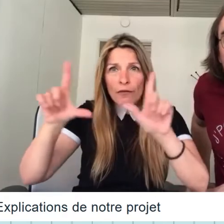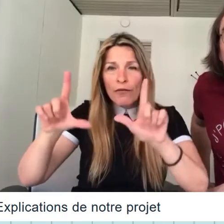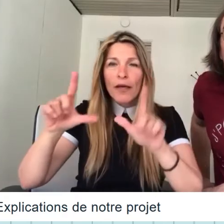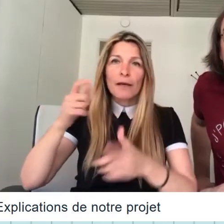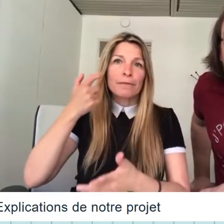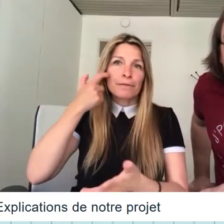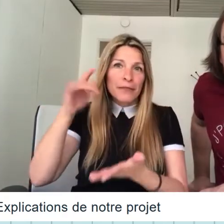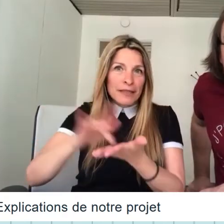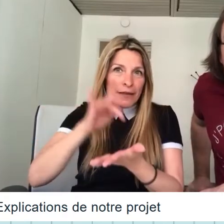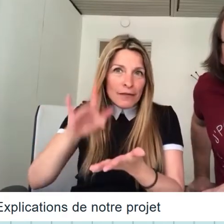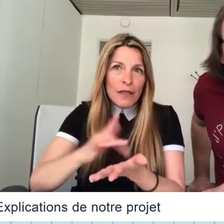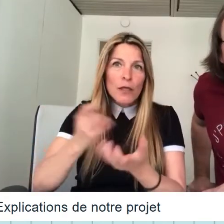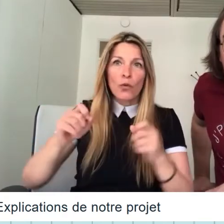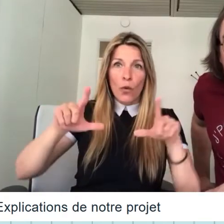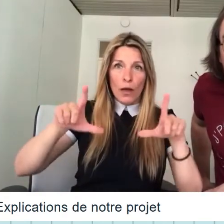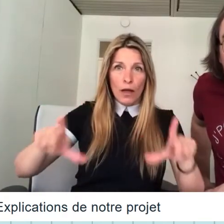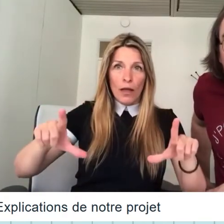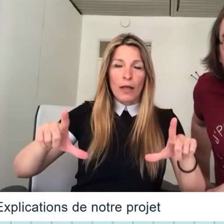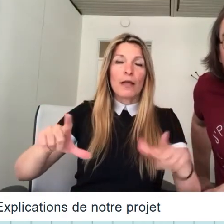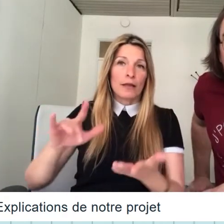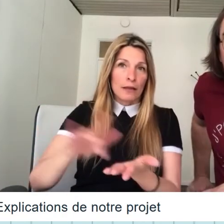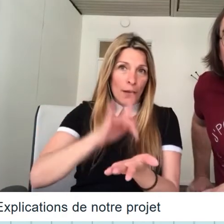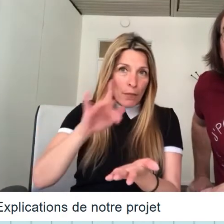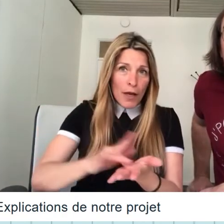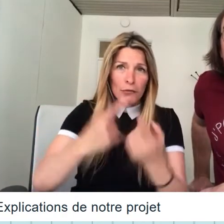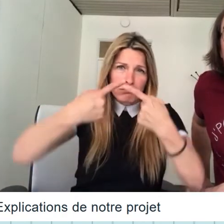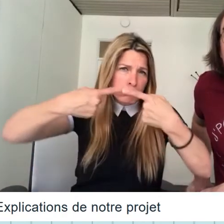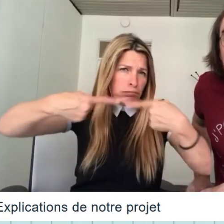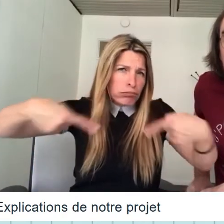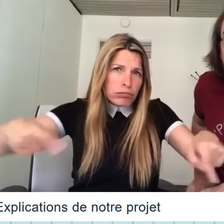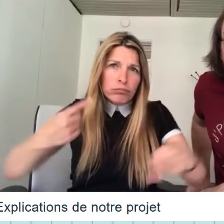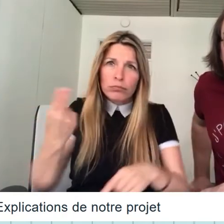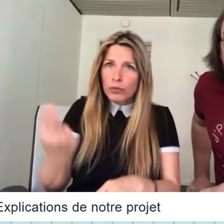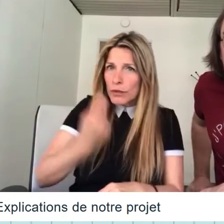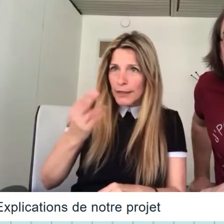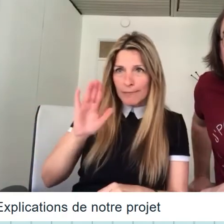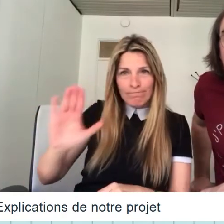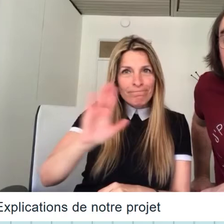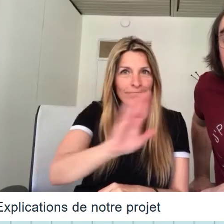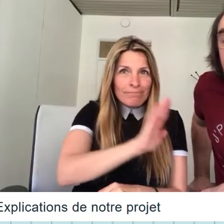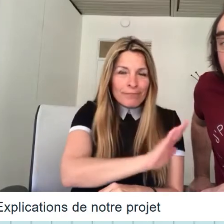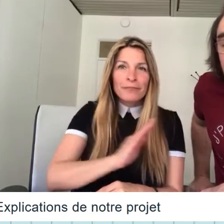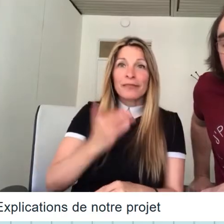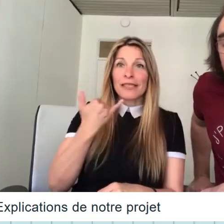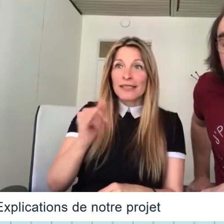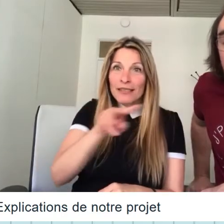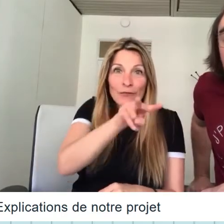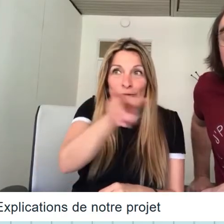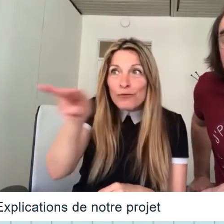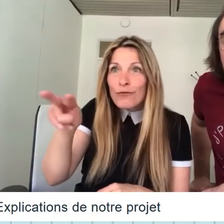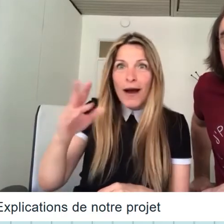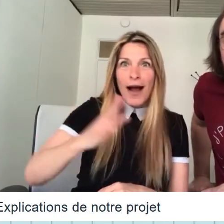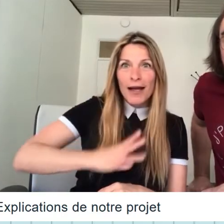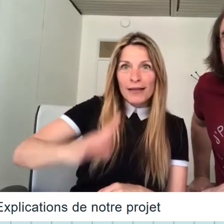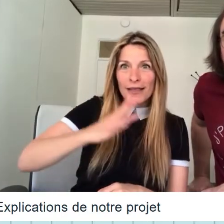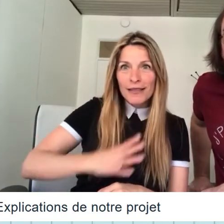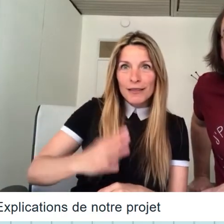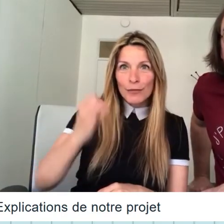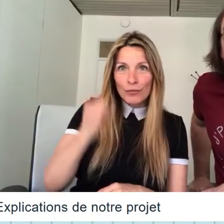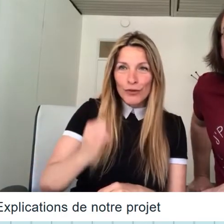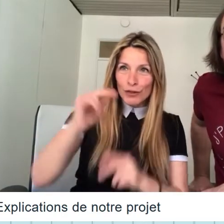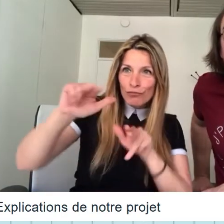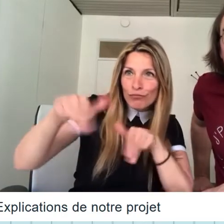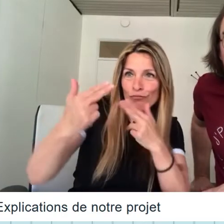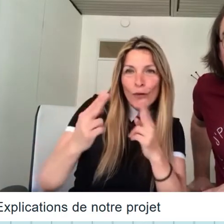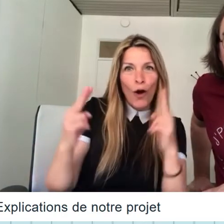smartphone, la tablette ou autre. Si vous êtes intéressé par cette petite rencontre de 15 minutes qui se